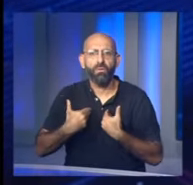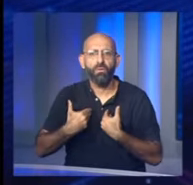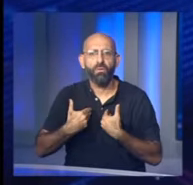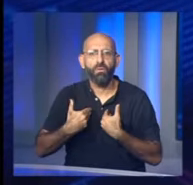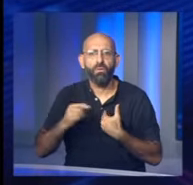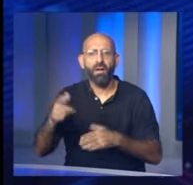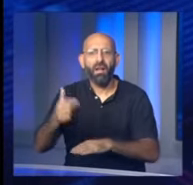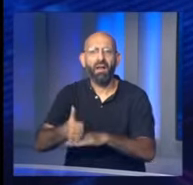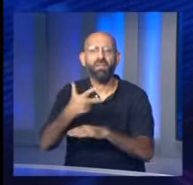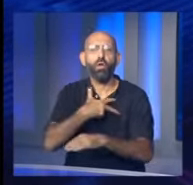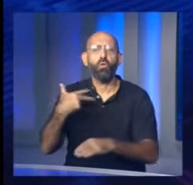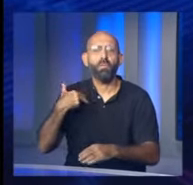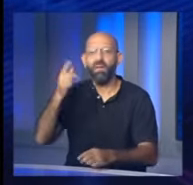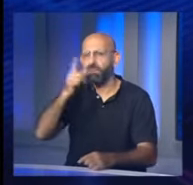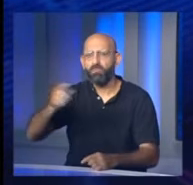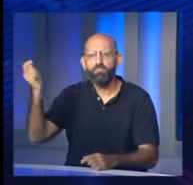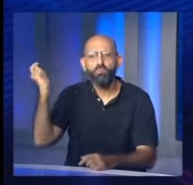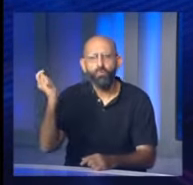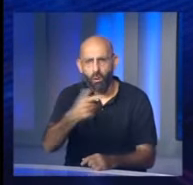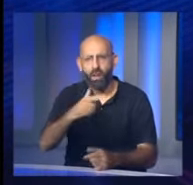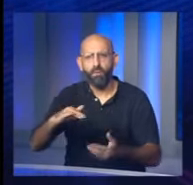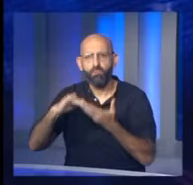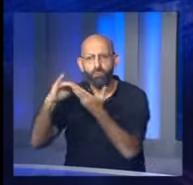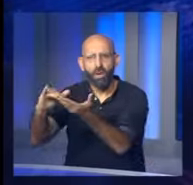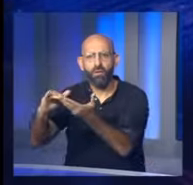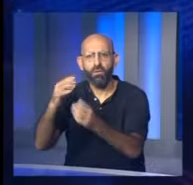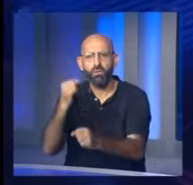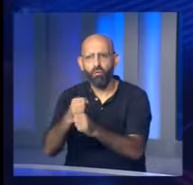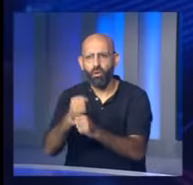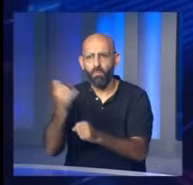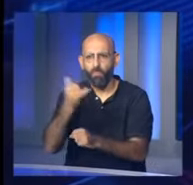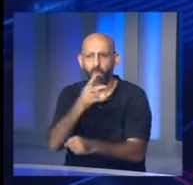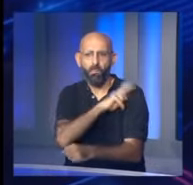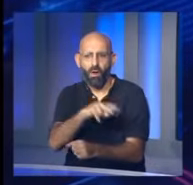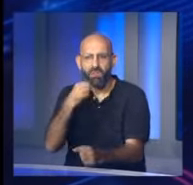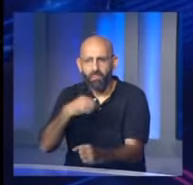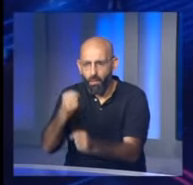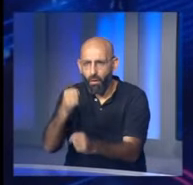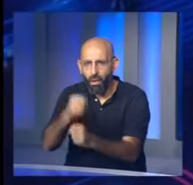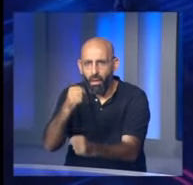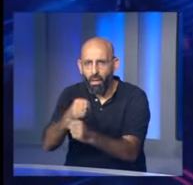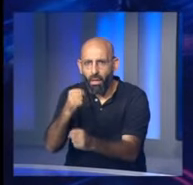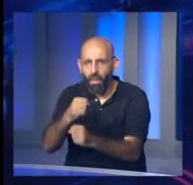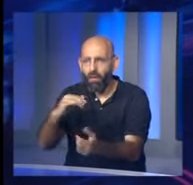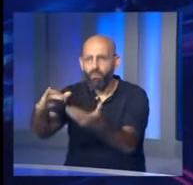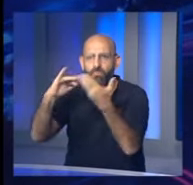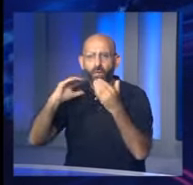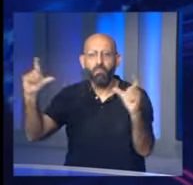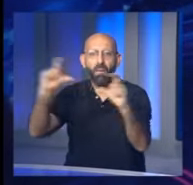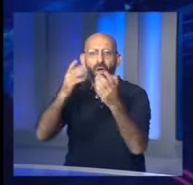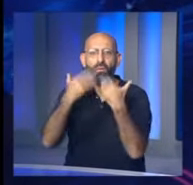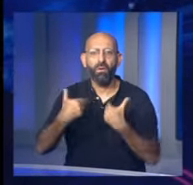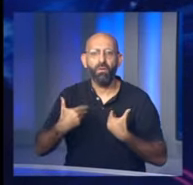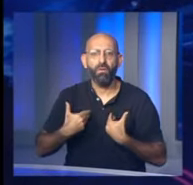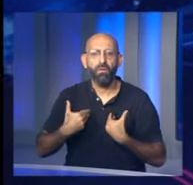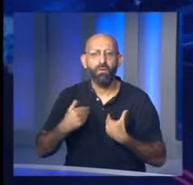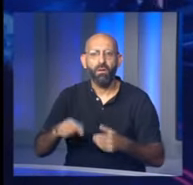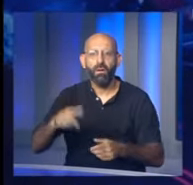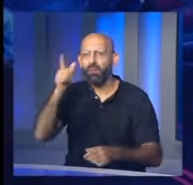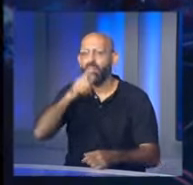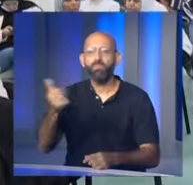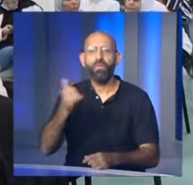مستحقاتهم وطلبت من الرئيس نجيب ميقاتي التدخل المباشر والفوري لتسهيل معاملاتهم المتوقفه